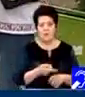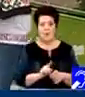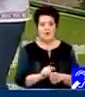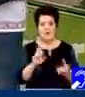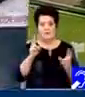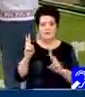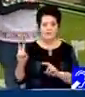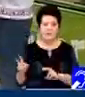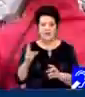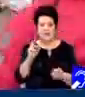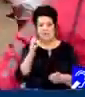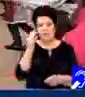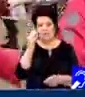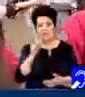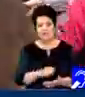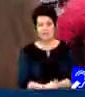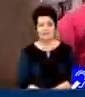horă moldovenească?